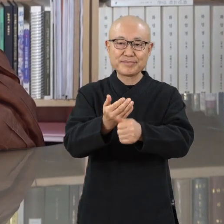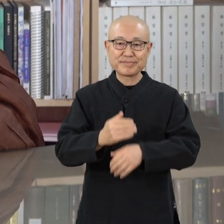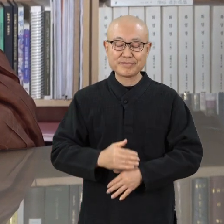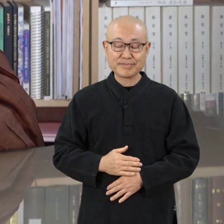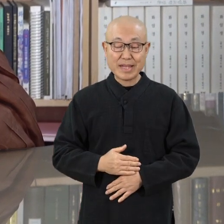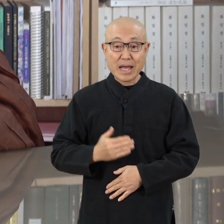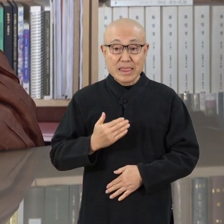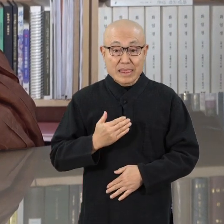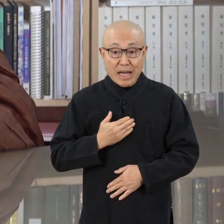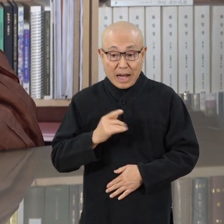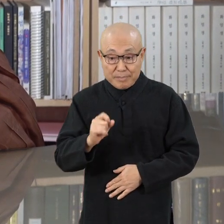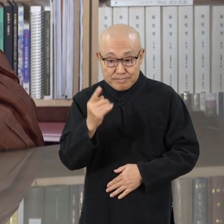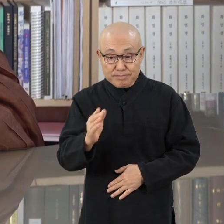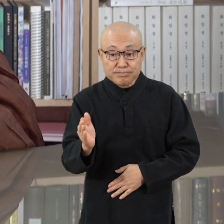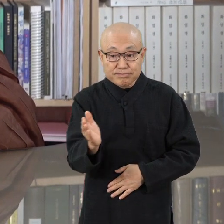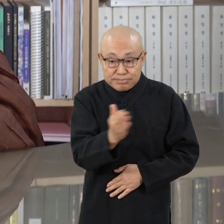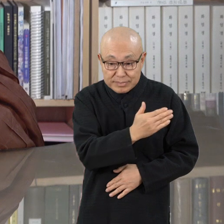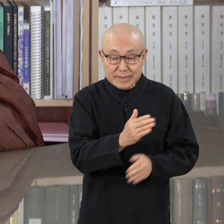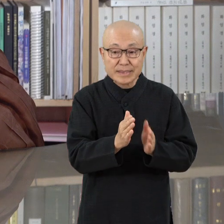나로부터 비롯되는 모든 것들,